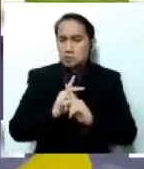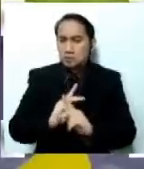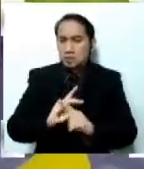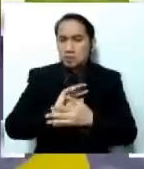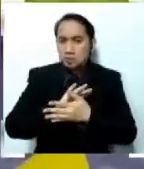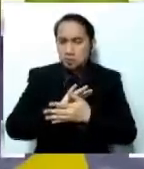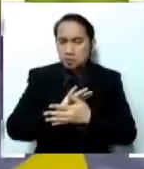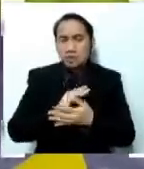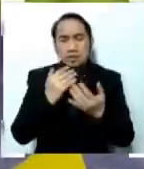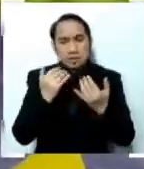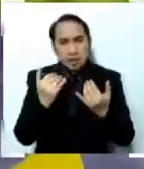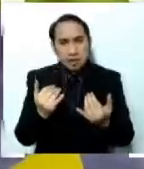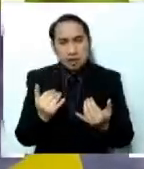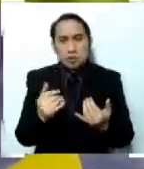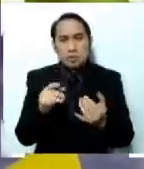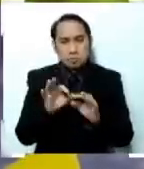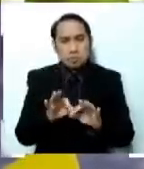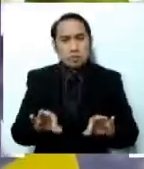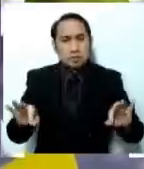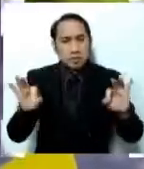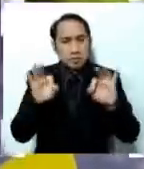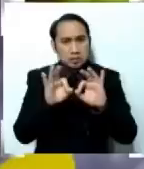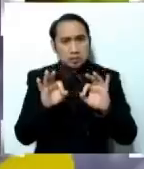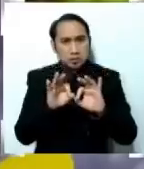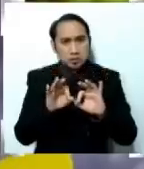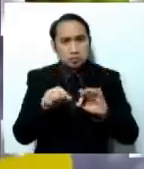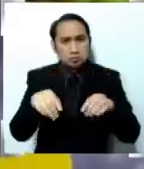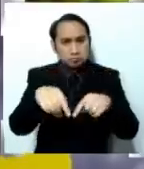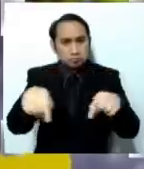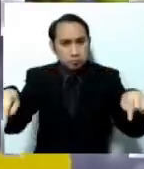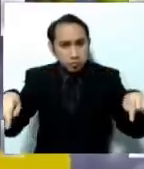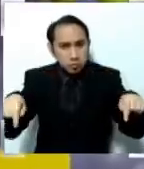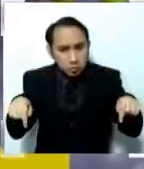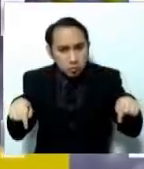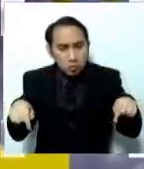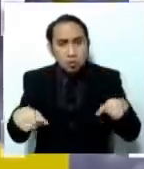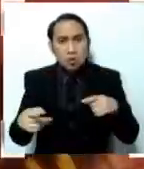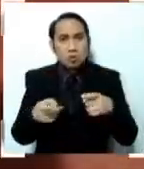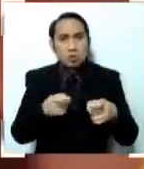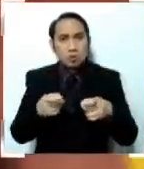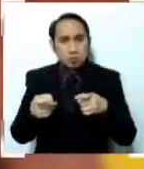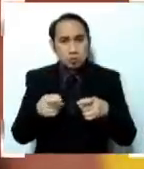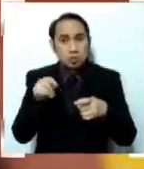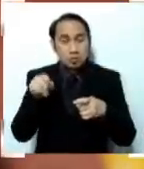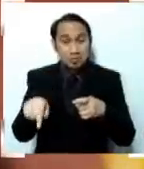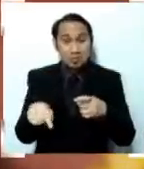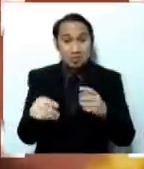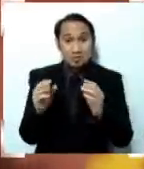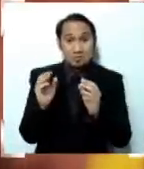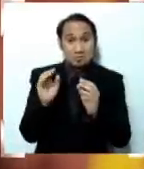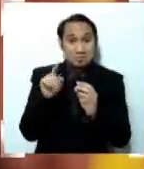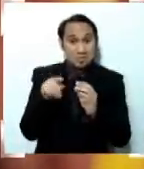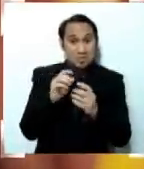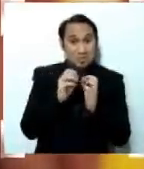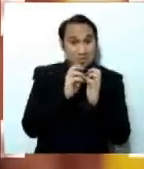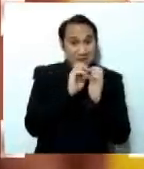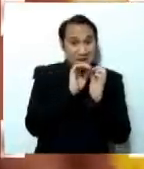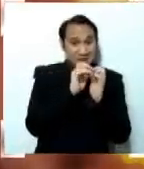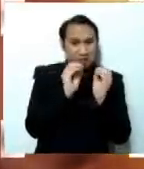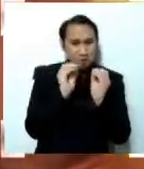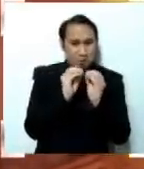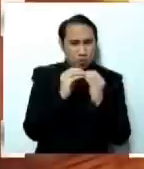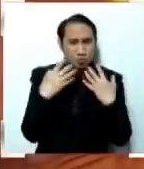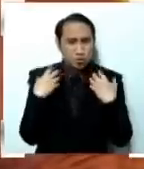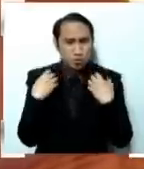pinaiigting ang border control sa gitna ng mga bagong variant na posibleng mas nakakahawa o may kakayahang makalusot sa immune system ng